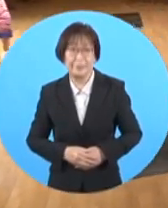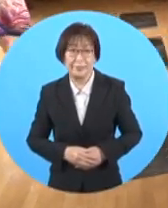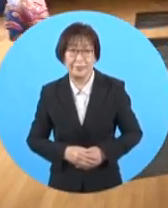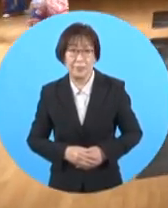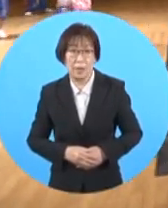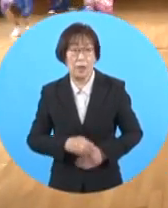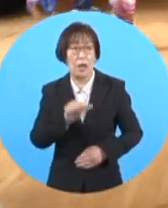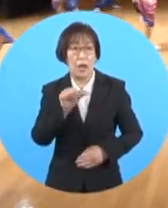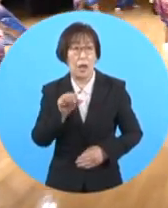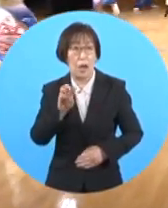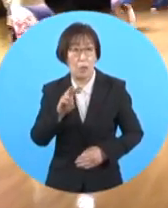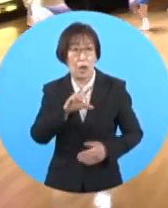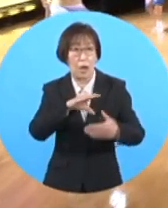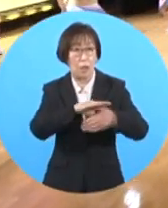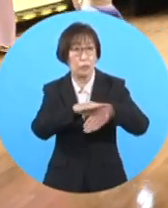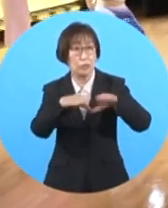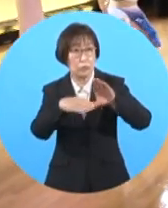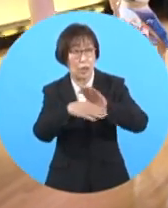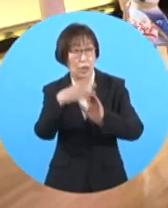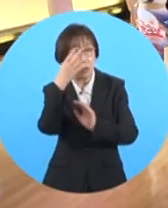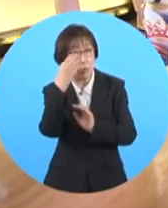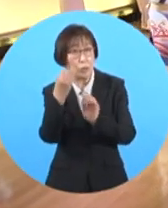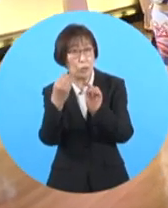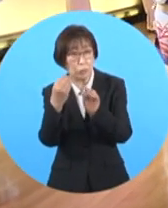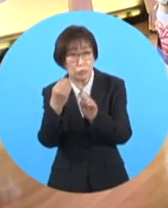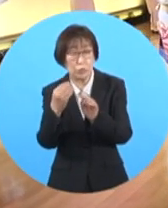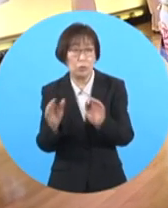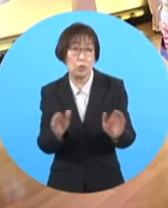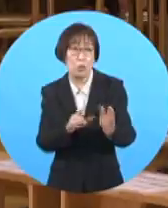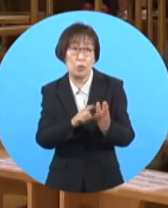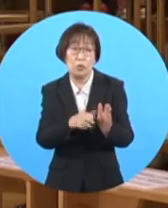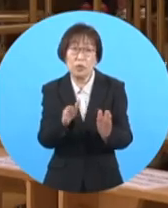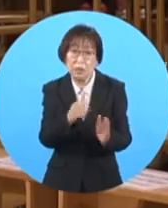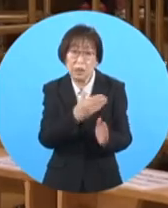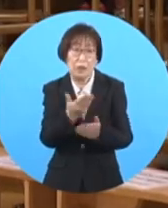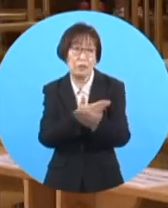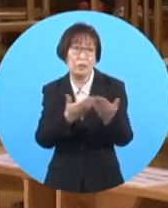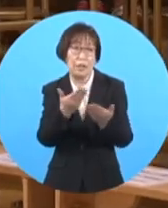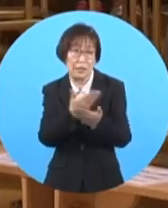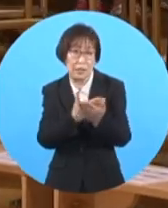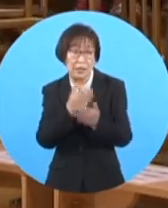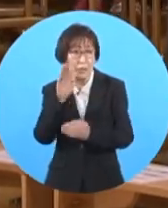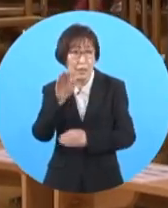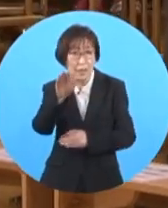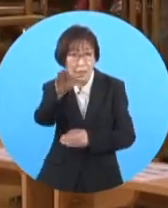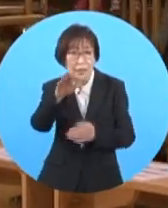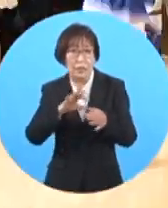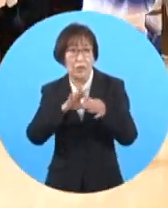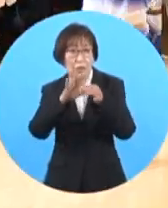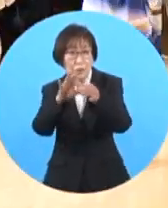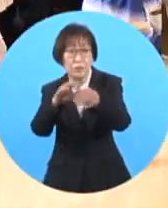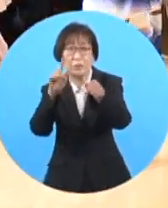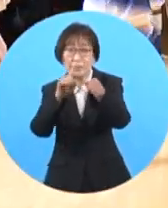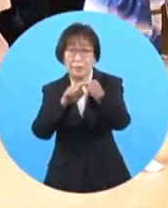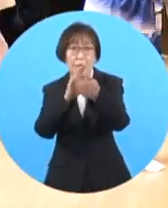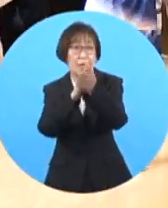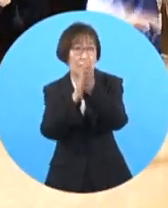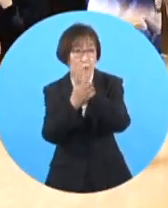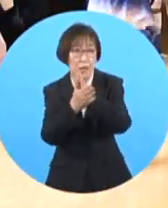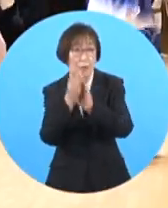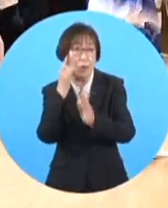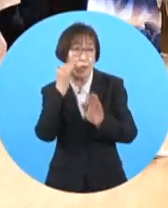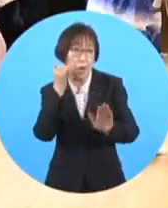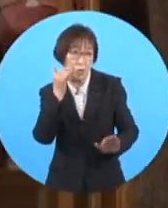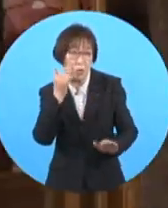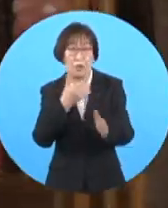こうした阿波文化の魅力に幼い頃から触れてもらい、次世代に継承していこうと、県では親子